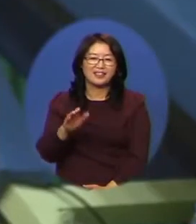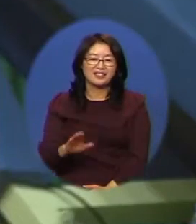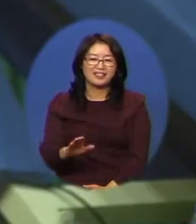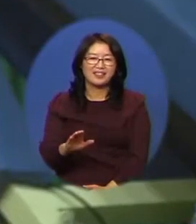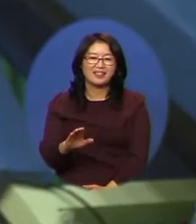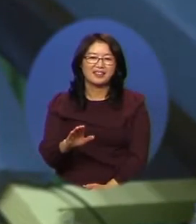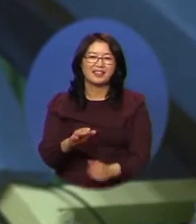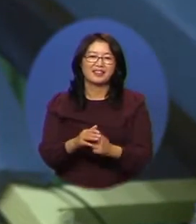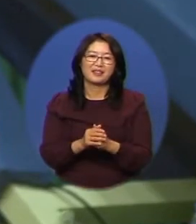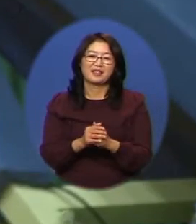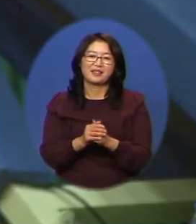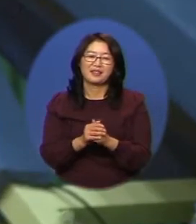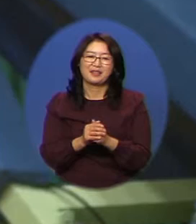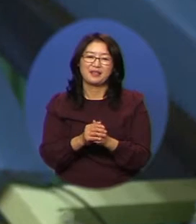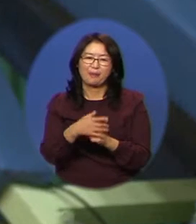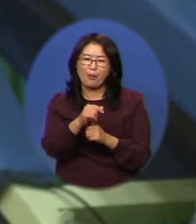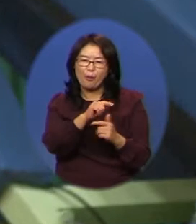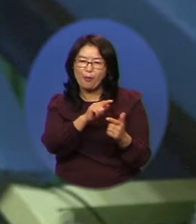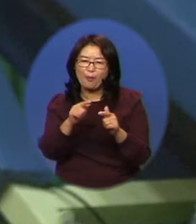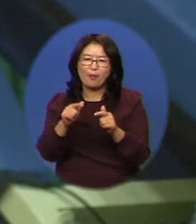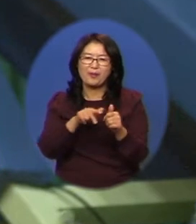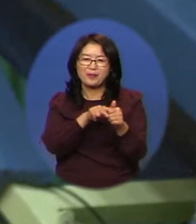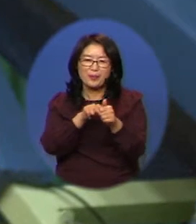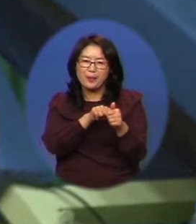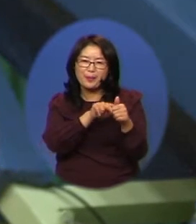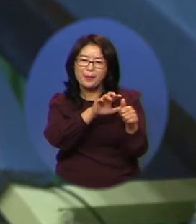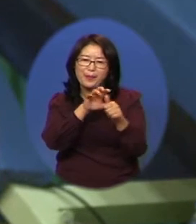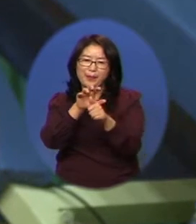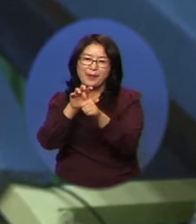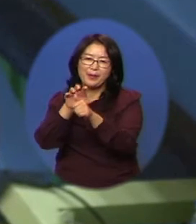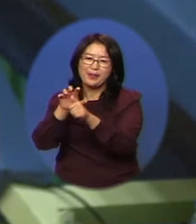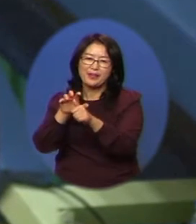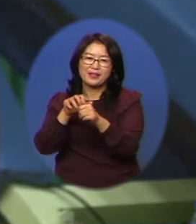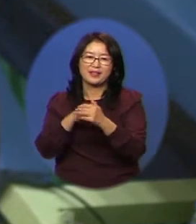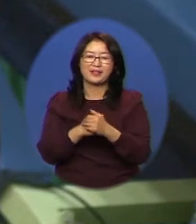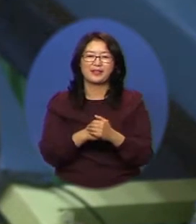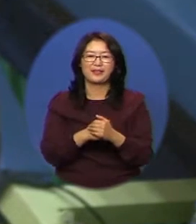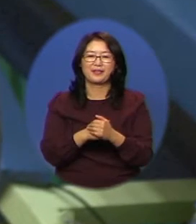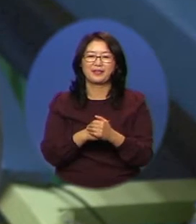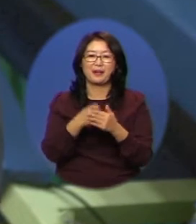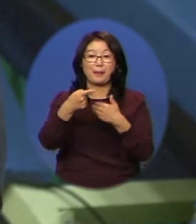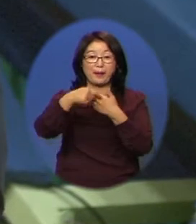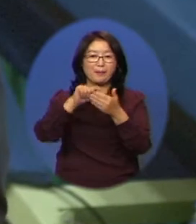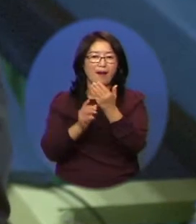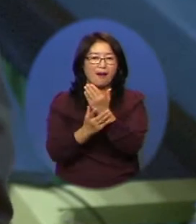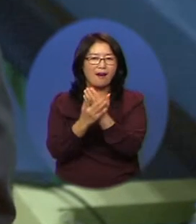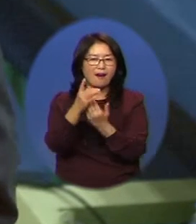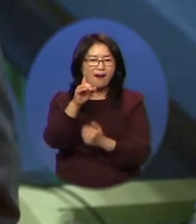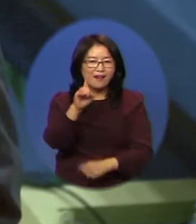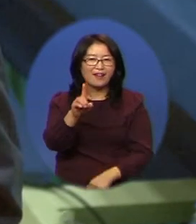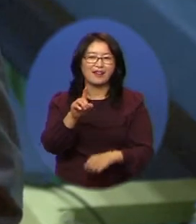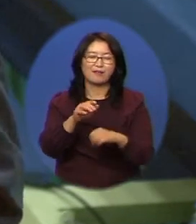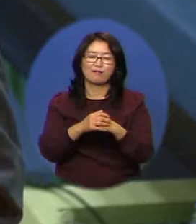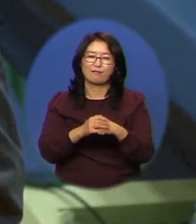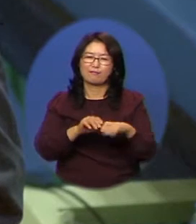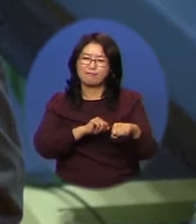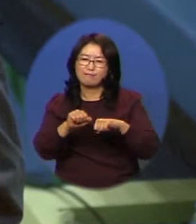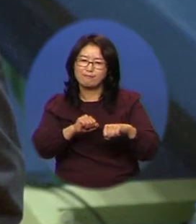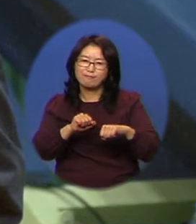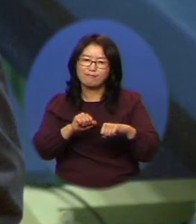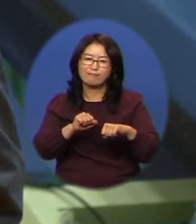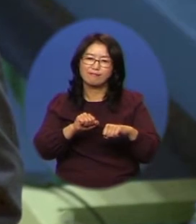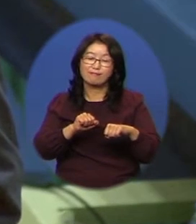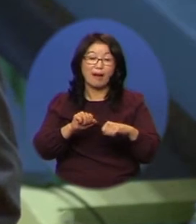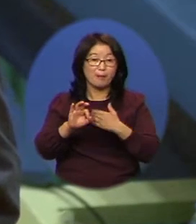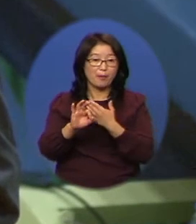작지면은 작은 인맥과 정보를 통해서 한마음 한뜻으로 같이 행동한다면은 작은